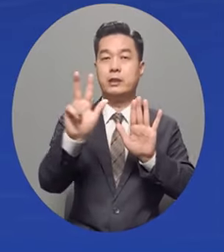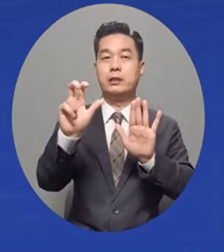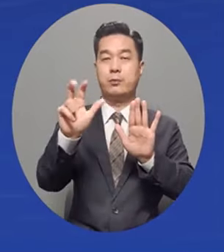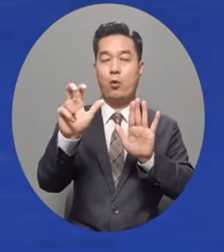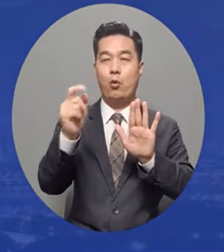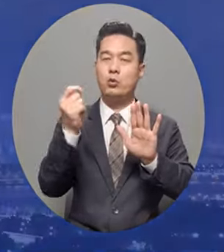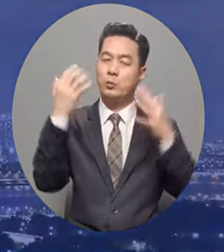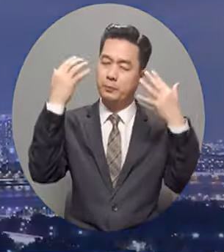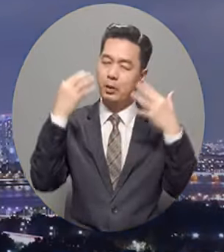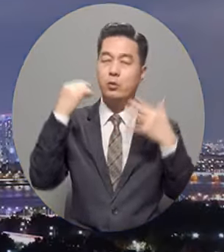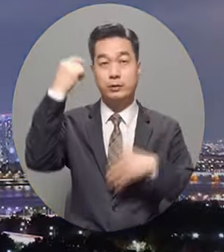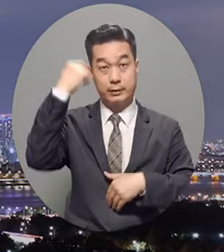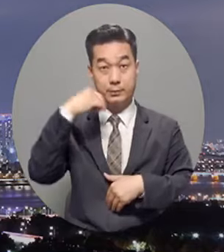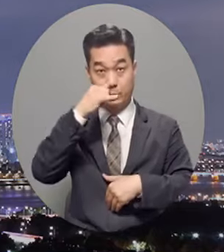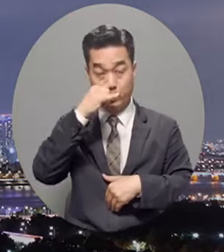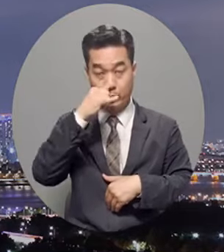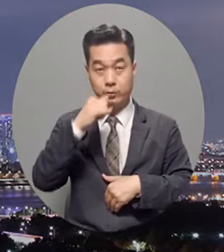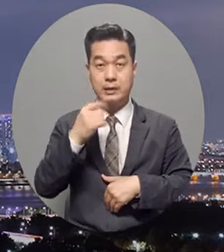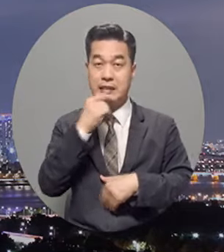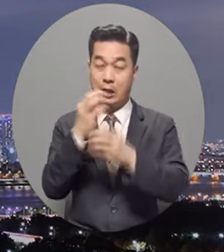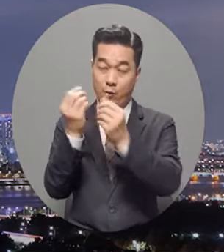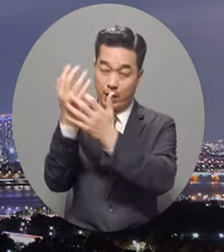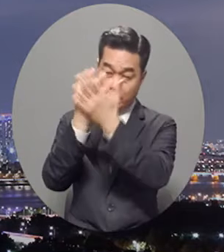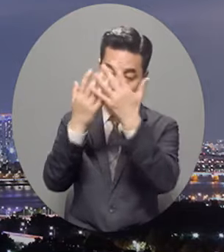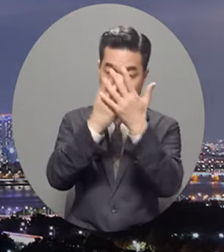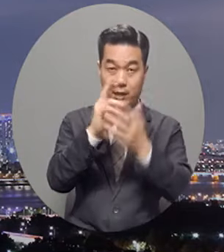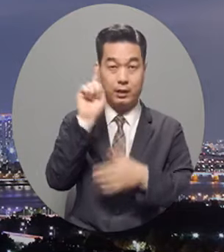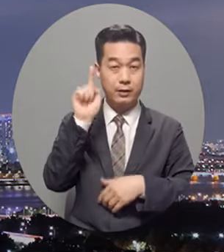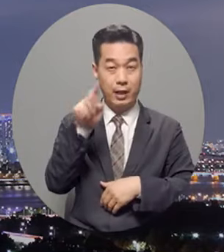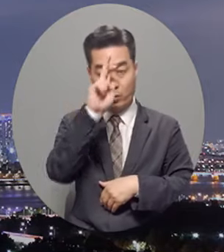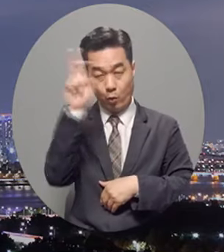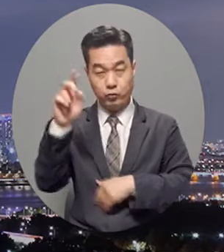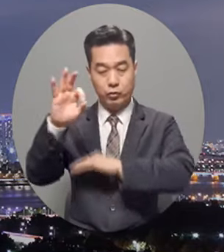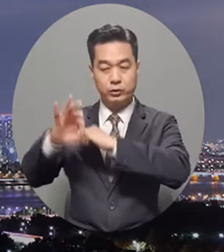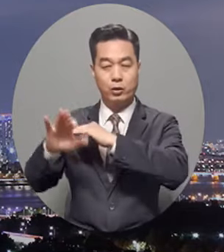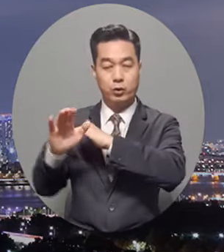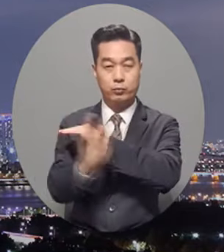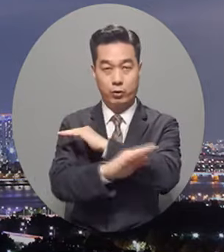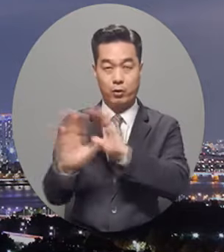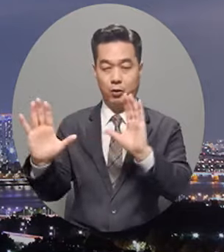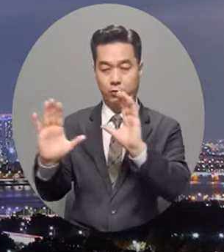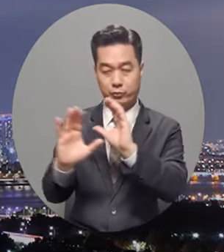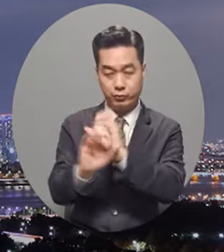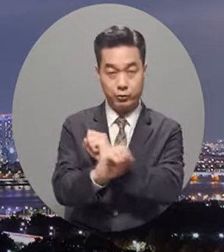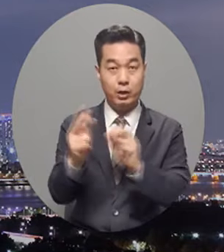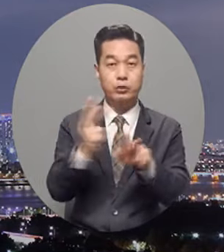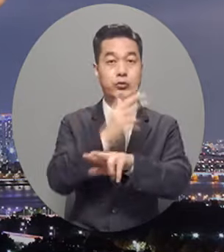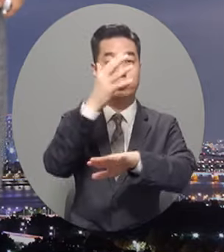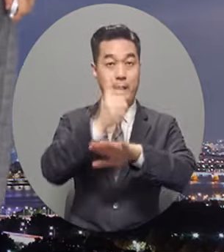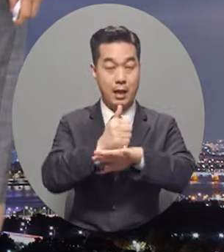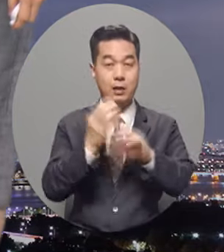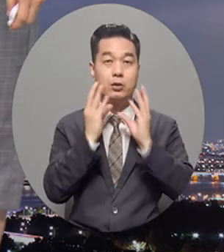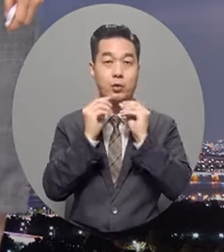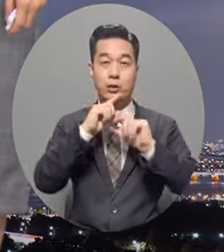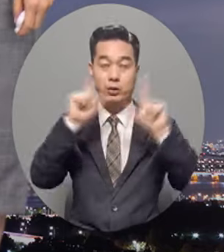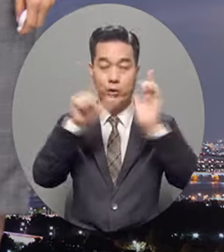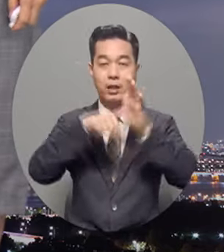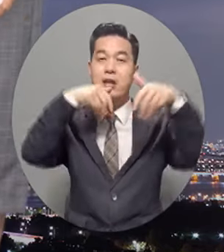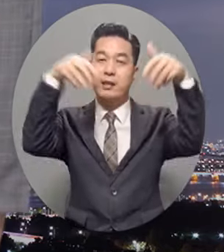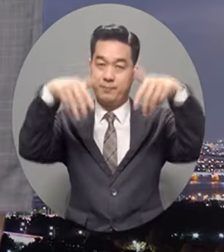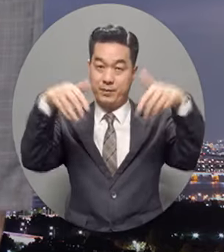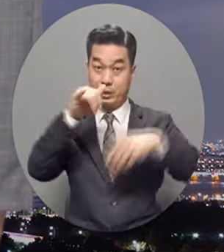약간 덥겠고요 이번 황산은 내일 오후 서쪽 지방부터 사라지겠네 주말에는 전국적으로 비가 내릴 전망입니다